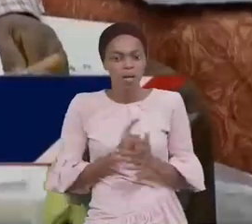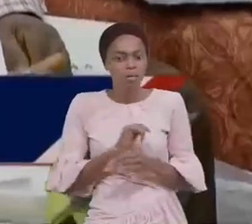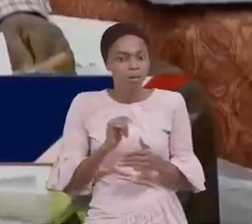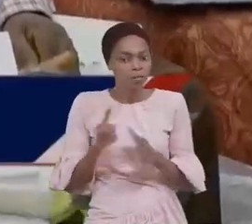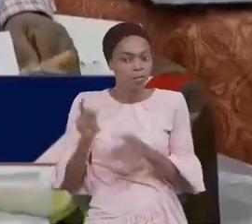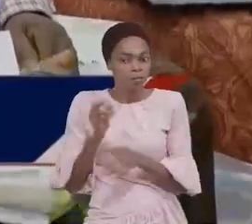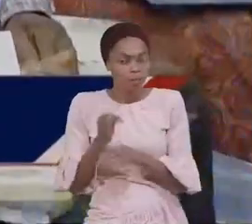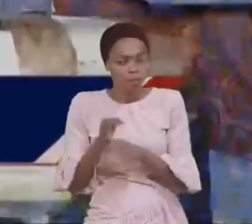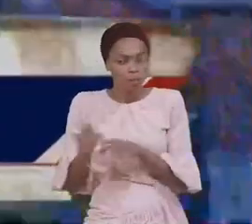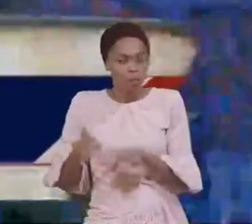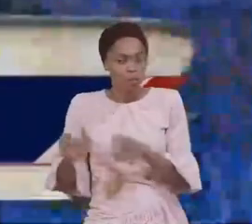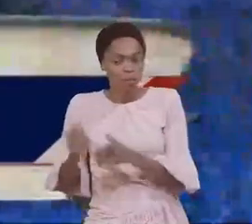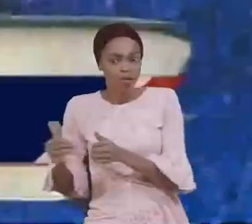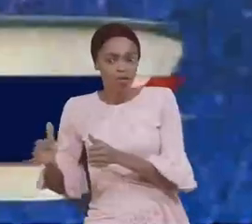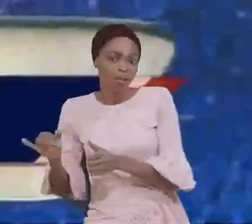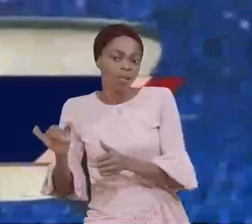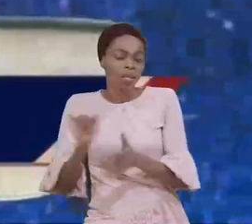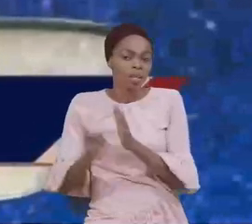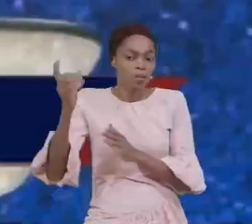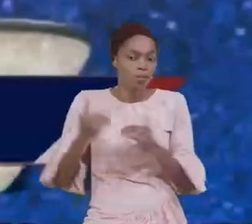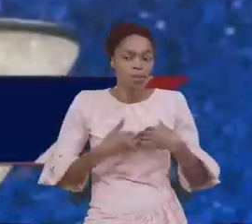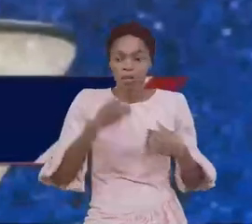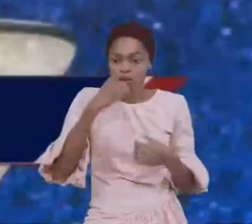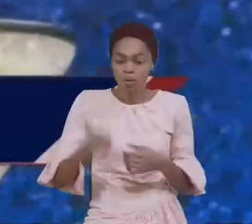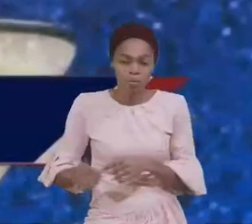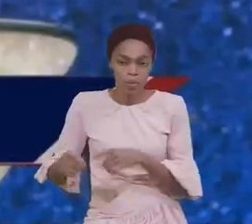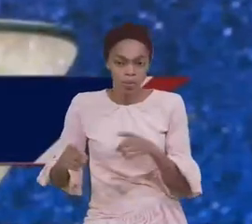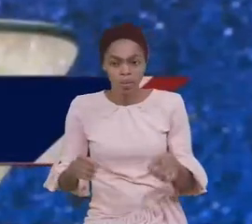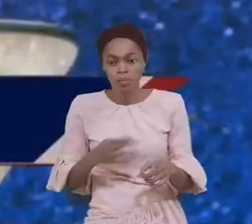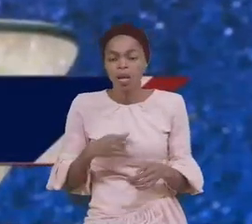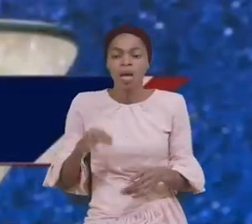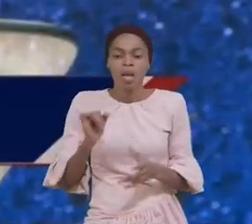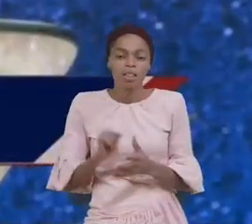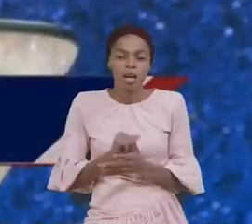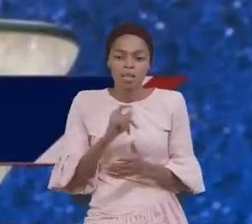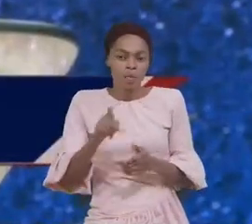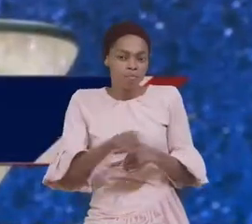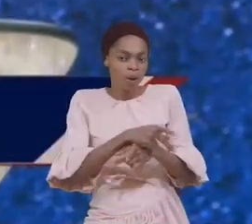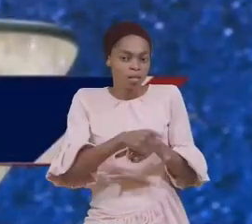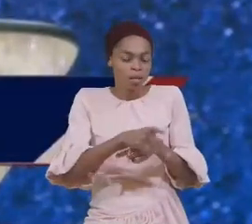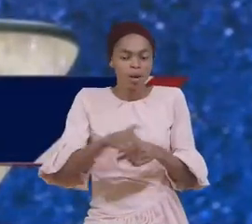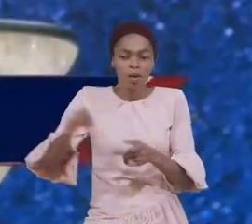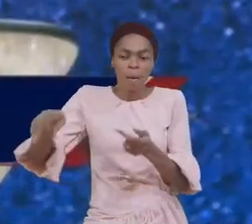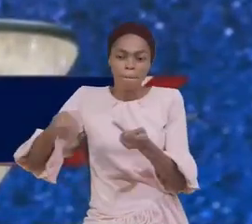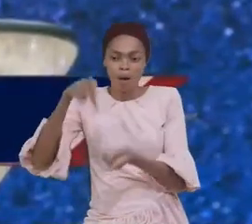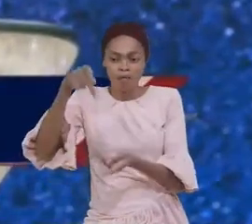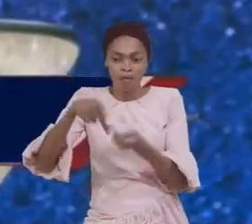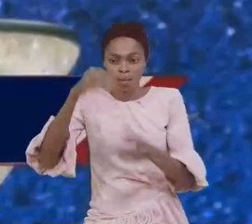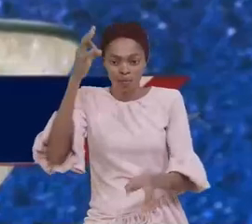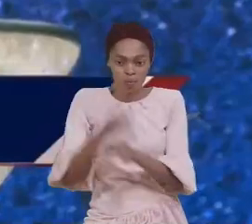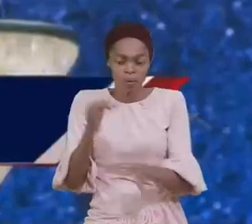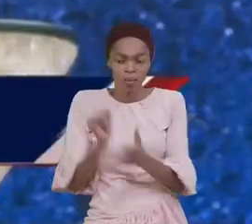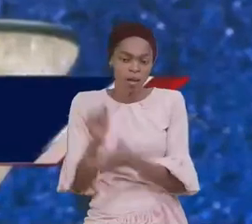ce que le Seigneur leur a ordonné de faire. La foi parfaite pratique qui triomphe